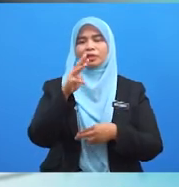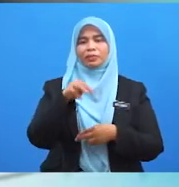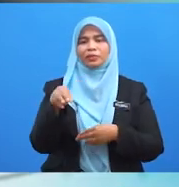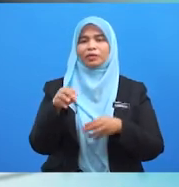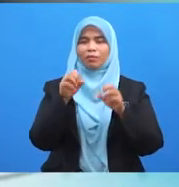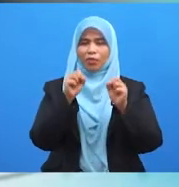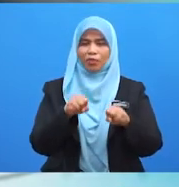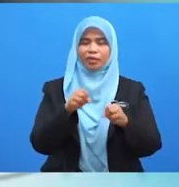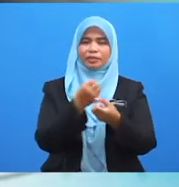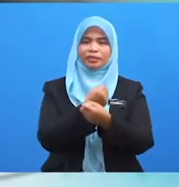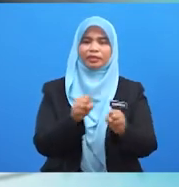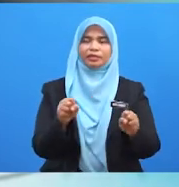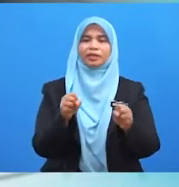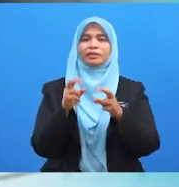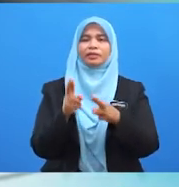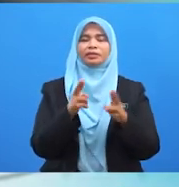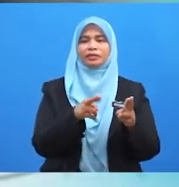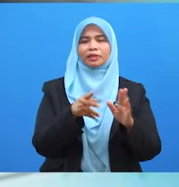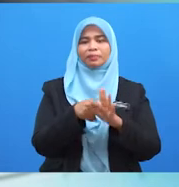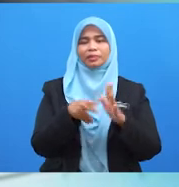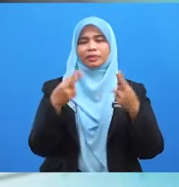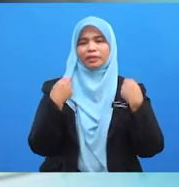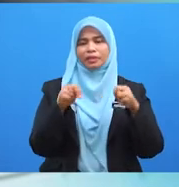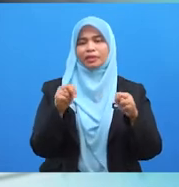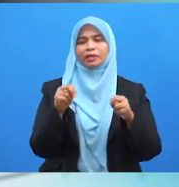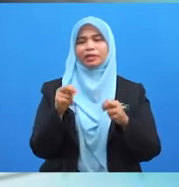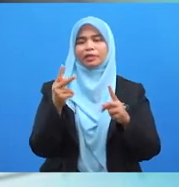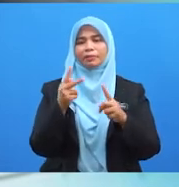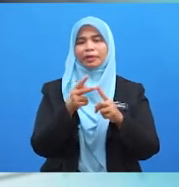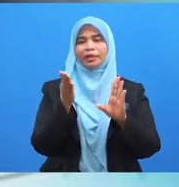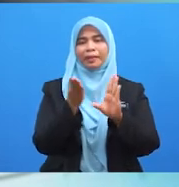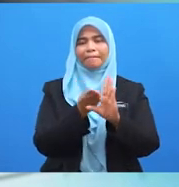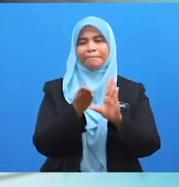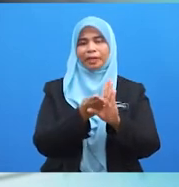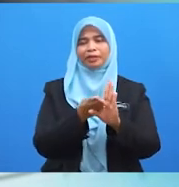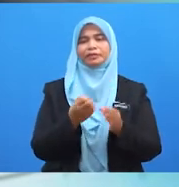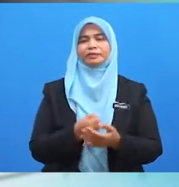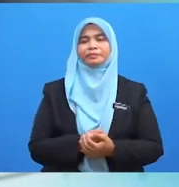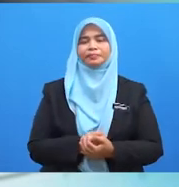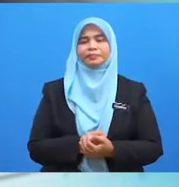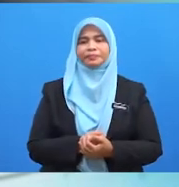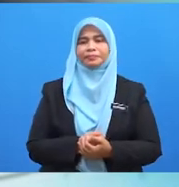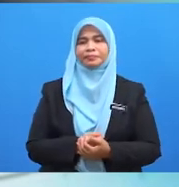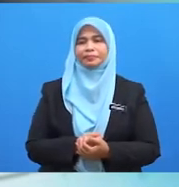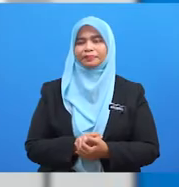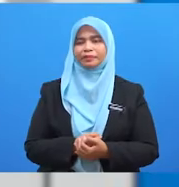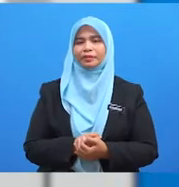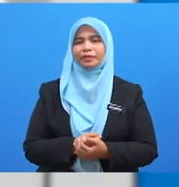murid-murid boleh menyediakan rancangan perniagaan kepada pihak bank atau institusi